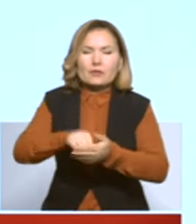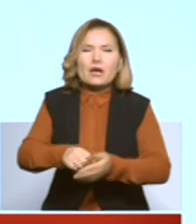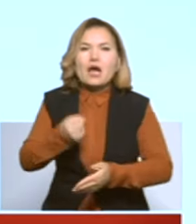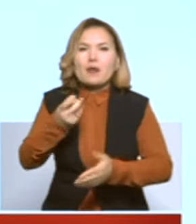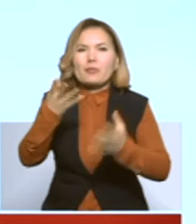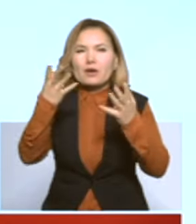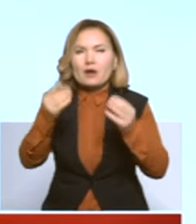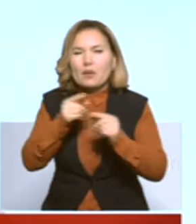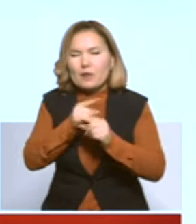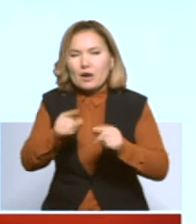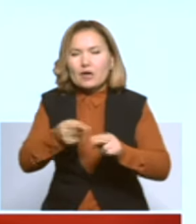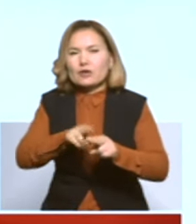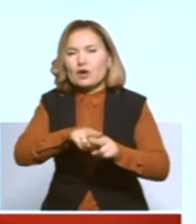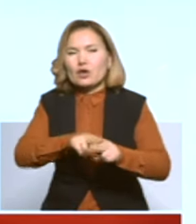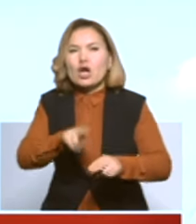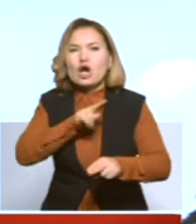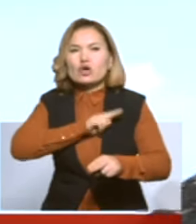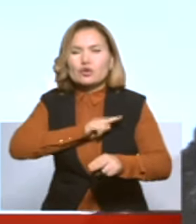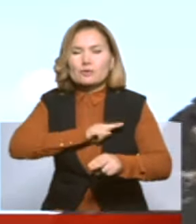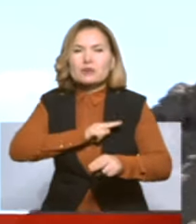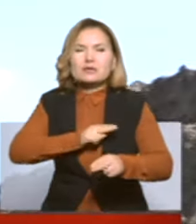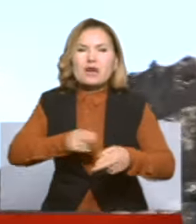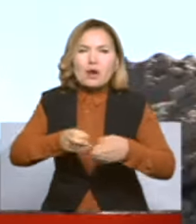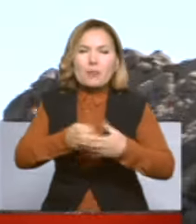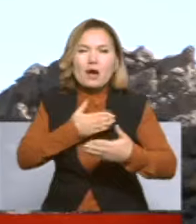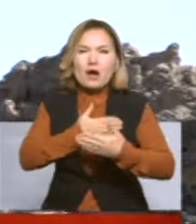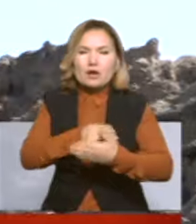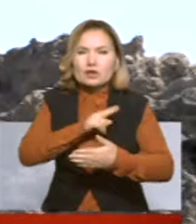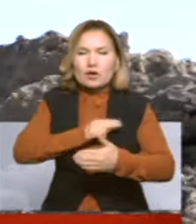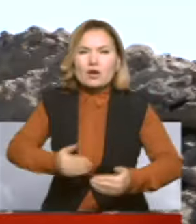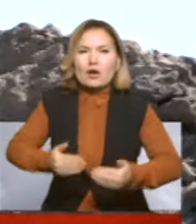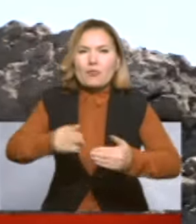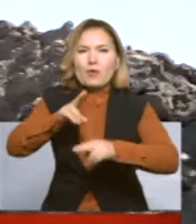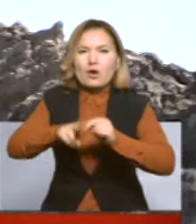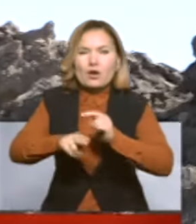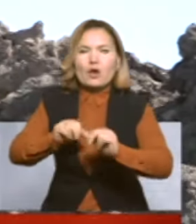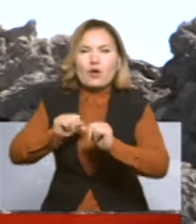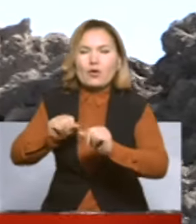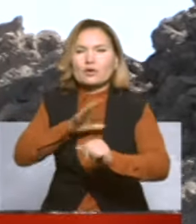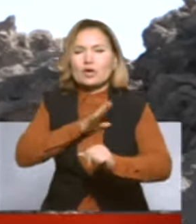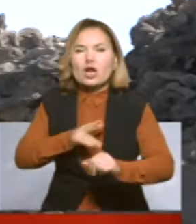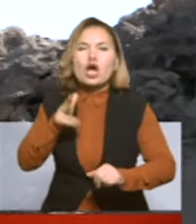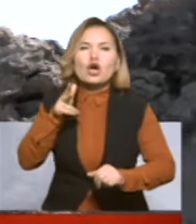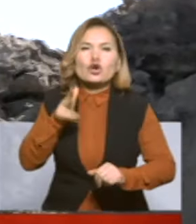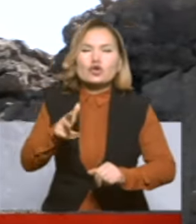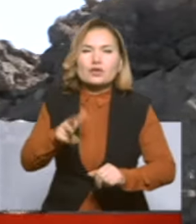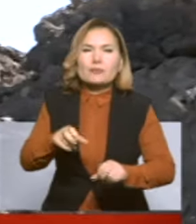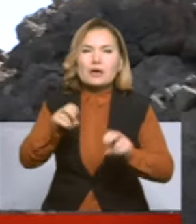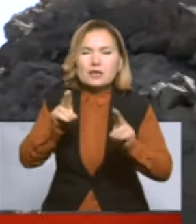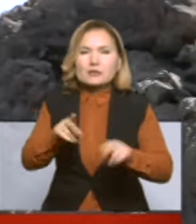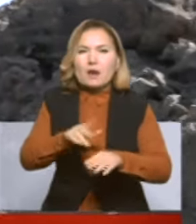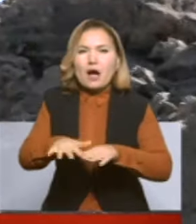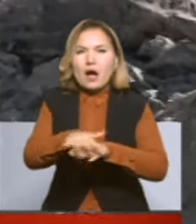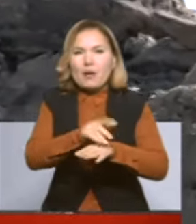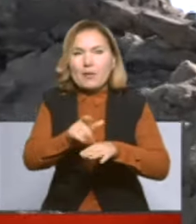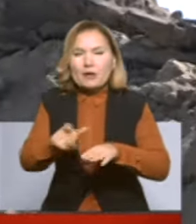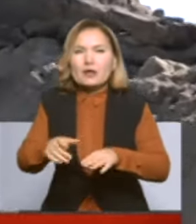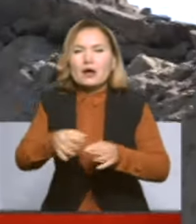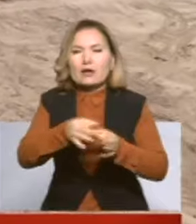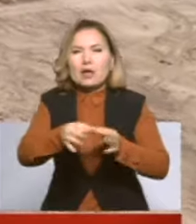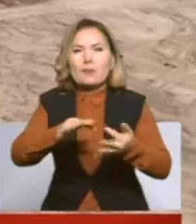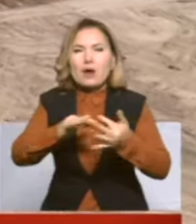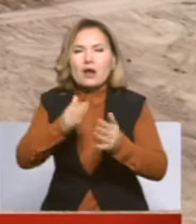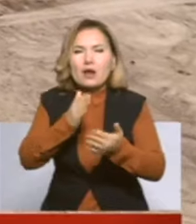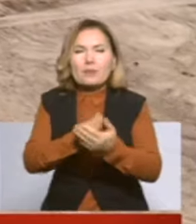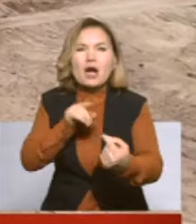Бірнеше күннің ішінде көптің күшімен осы бөгет тұрғызылды. Жұмыс әлі де қызу жүріп жатыр. Мына жақта 3000-ден астам тұрғын тұратын Алмалы ауыл бар.